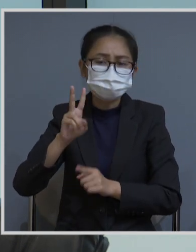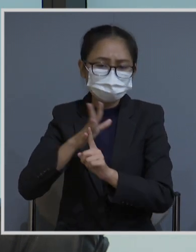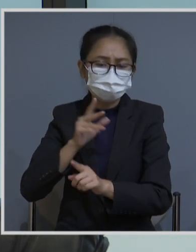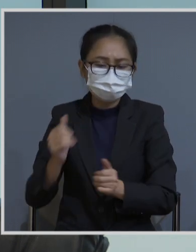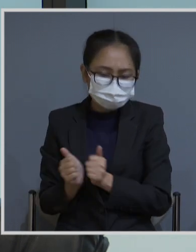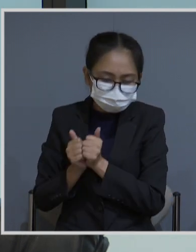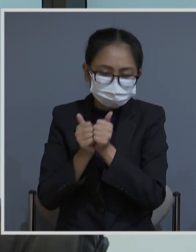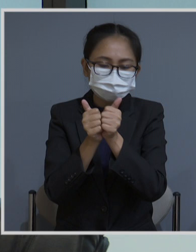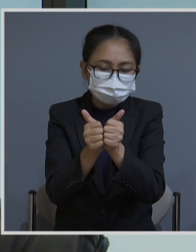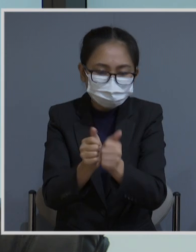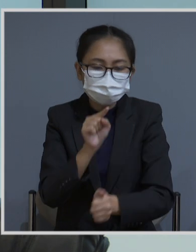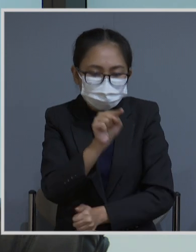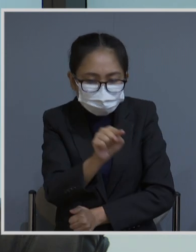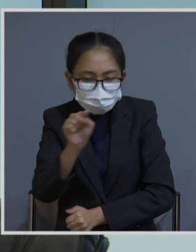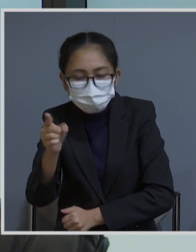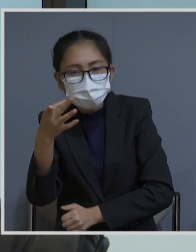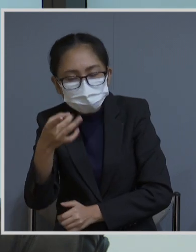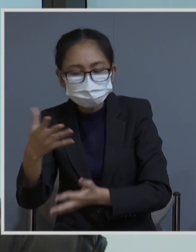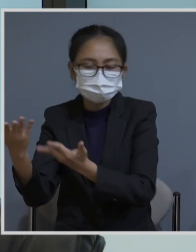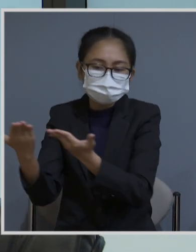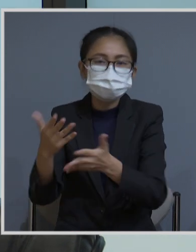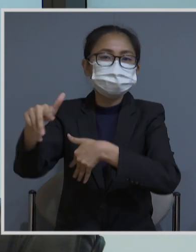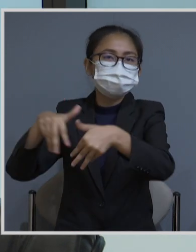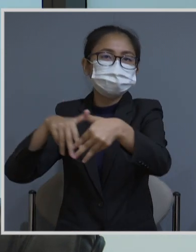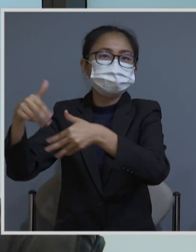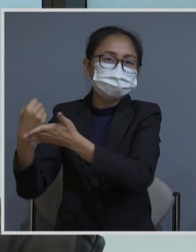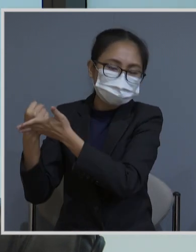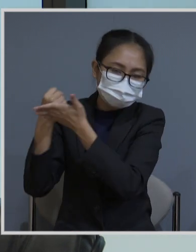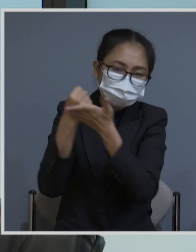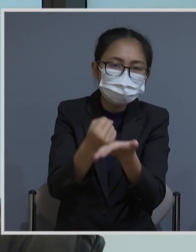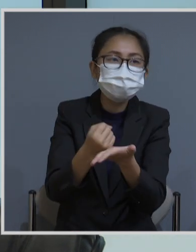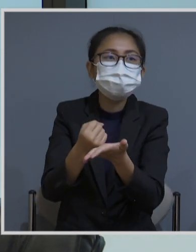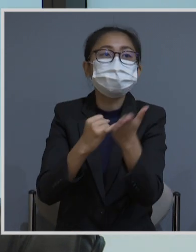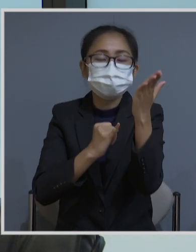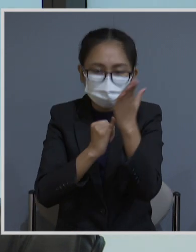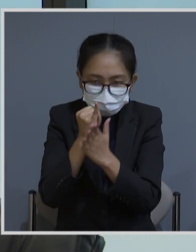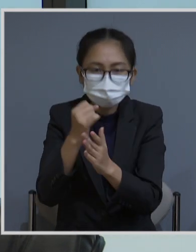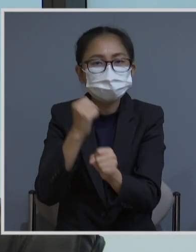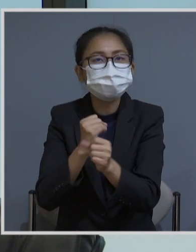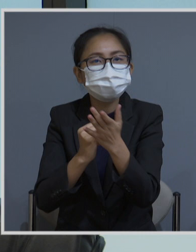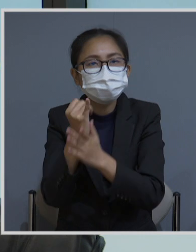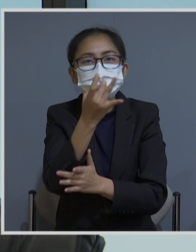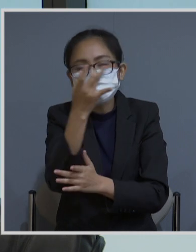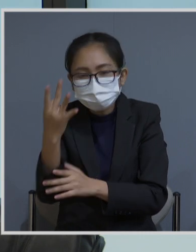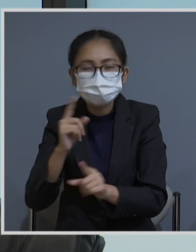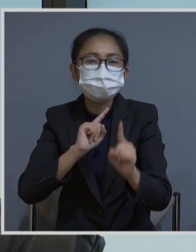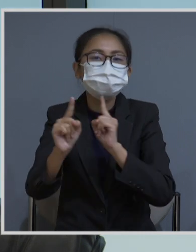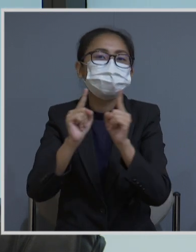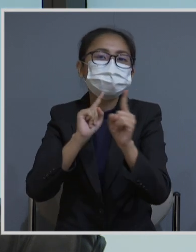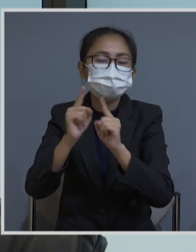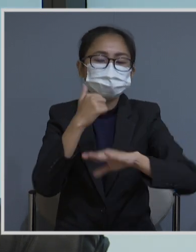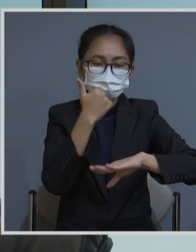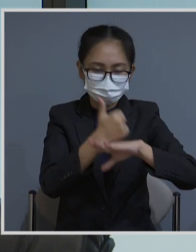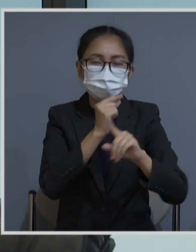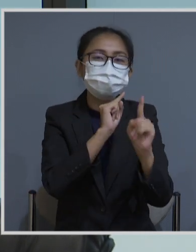เพราะเขาจะได้ชี้แล้วก็เชิญประชาชนมาแล้วเขาจะได้เข้าใจว่าถูกแล้วนะจุดนี้จุดนี้ผมได้แจ้งกันพอ